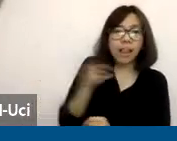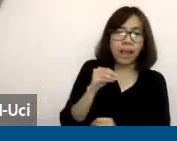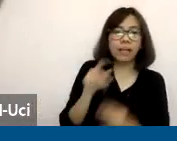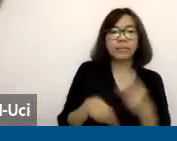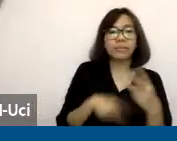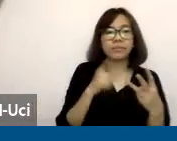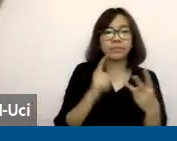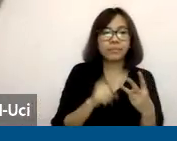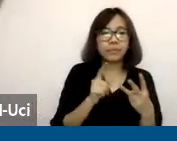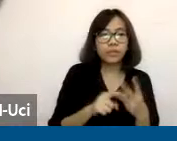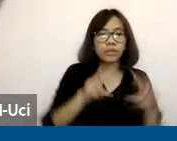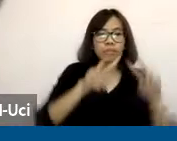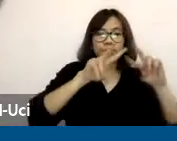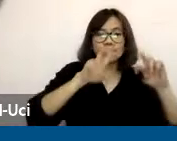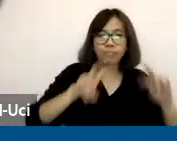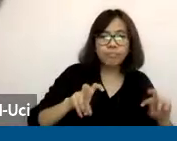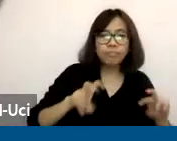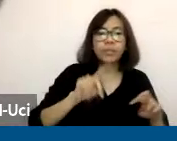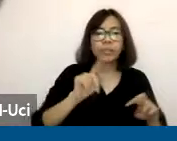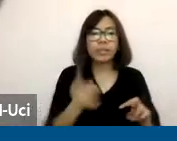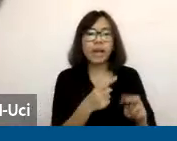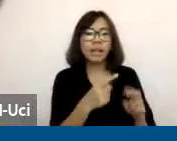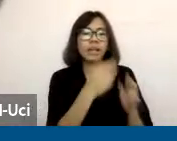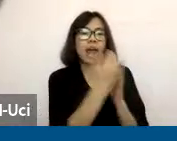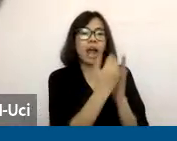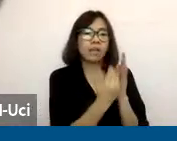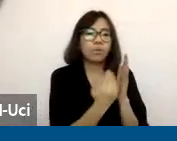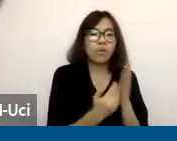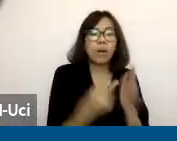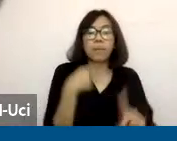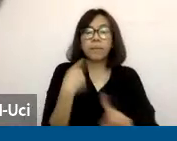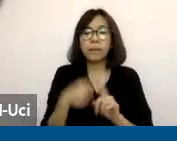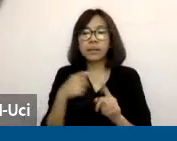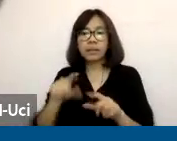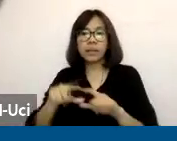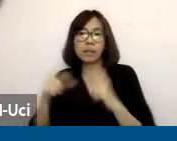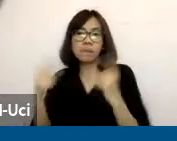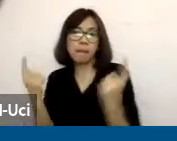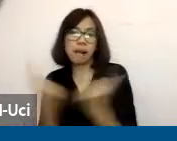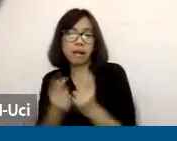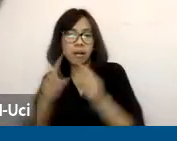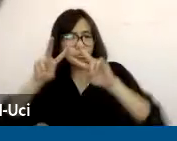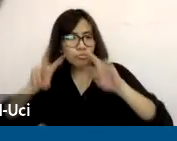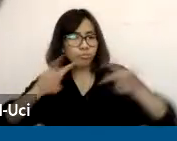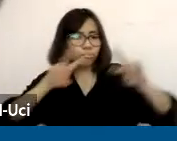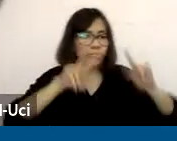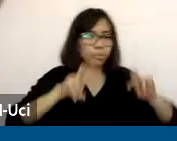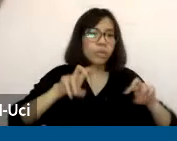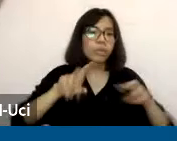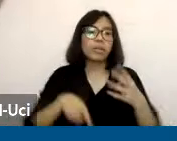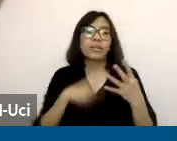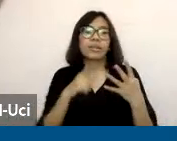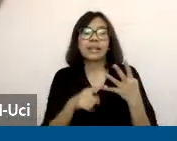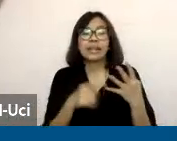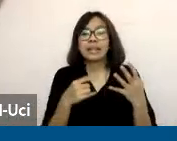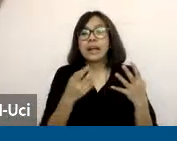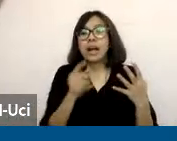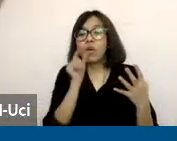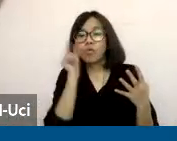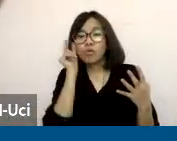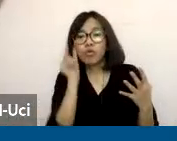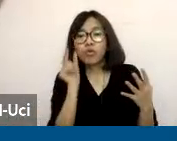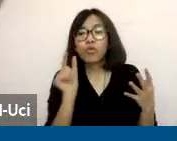AUD dari sisi regulasi dan kelembagaan dan yang terakhir akarnya juga berharap bisa merekomendasikan